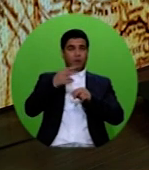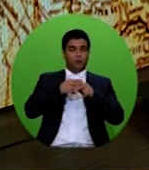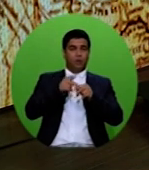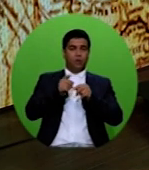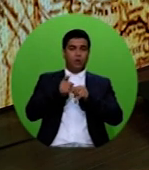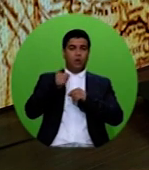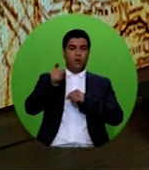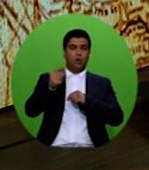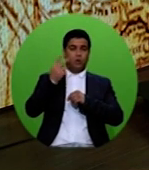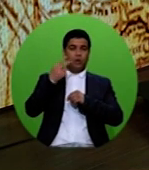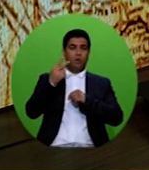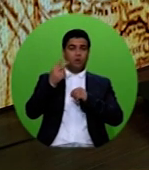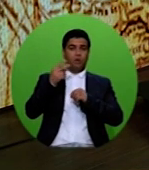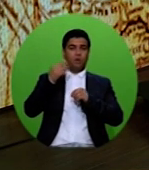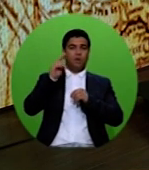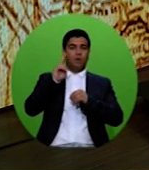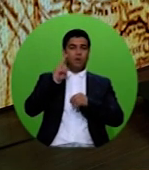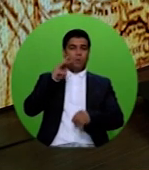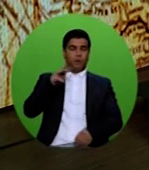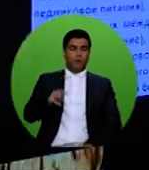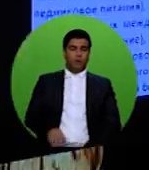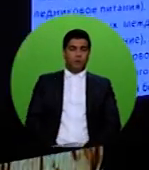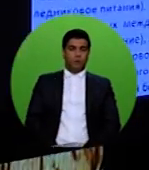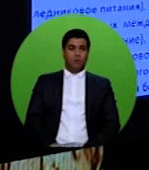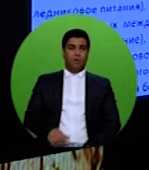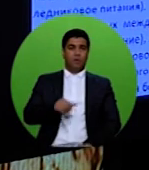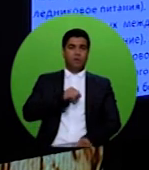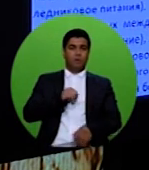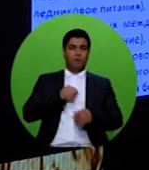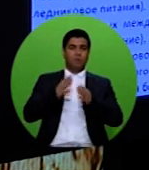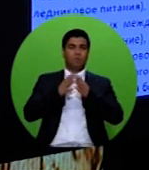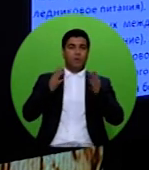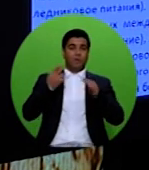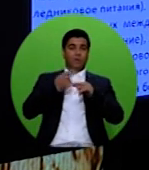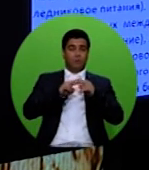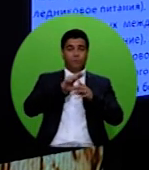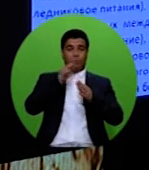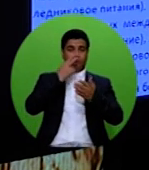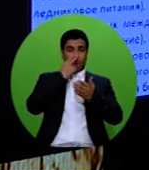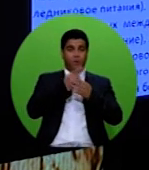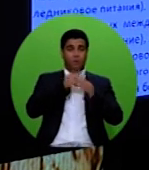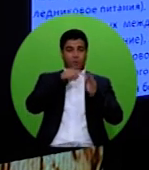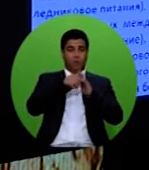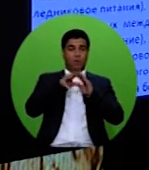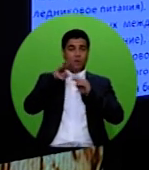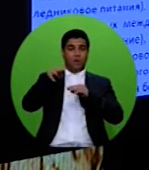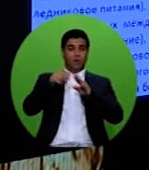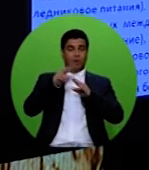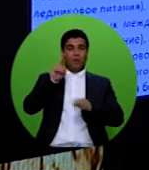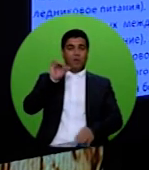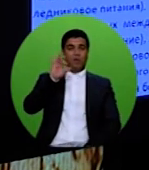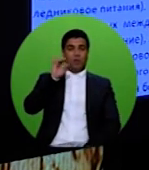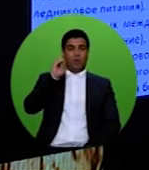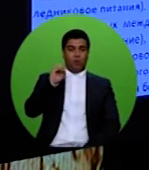длину более 20 километров. Самый крупный из этих рек, как вы видите, ребята, является река